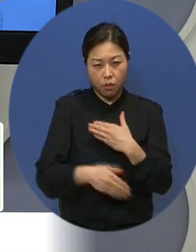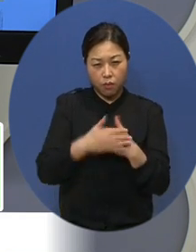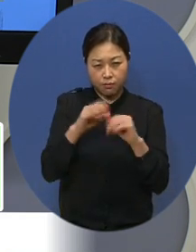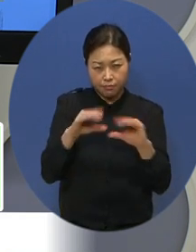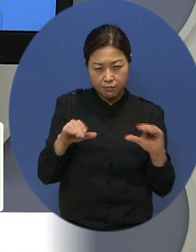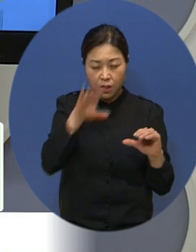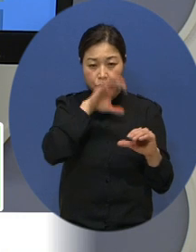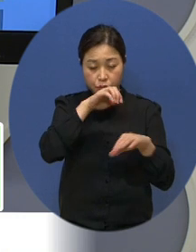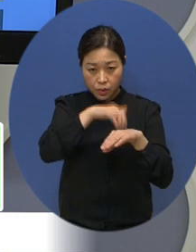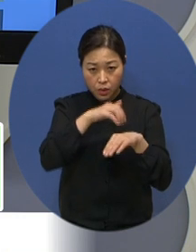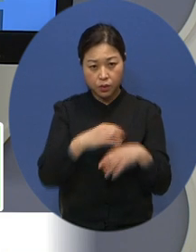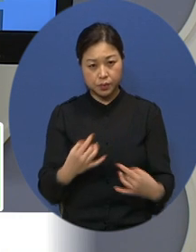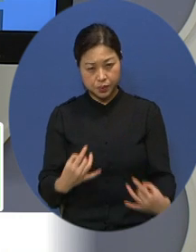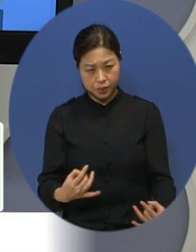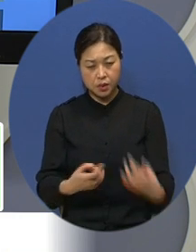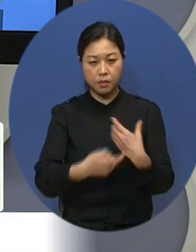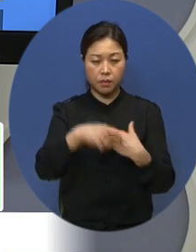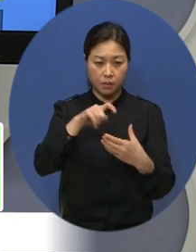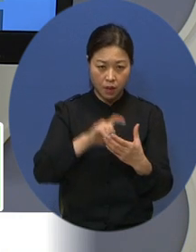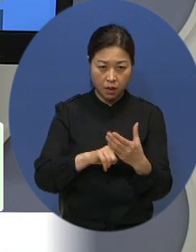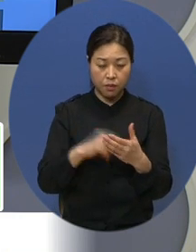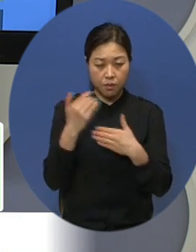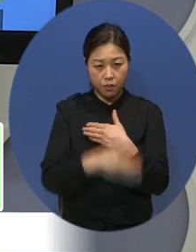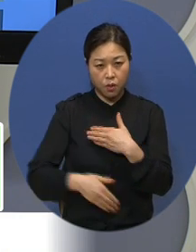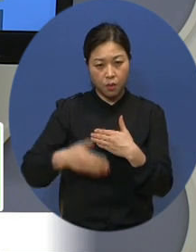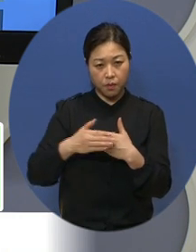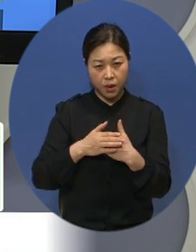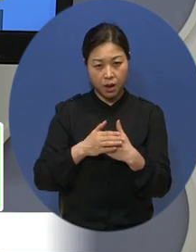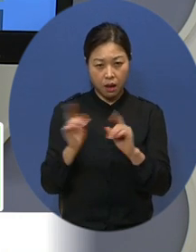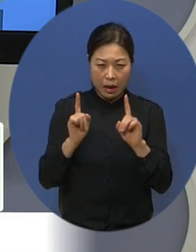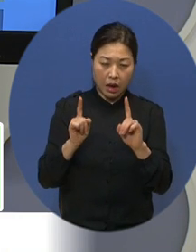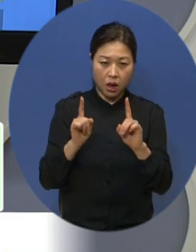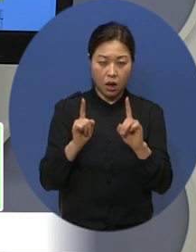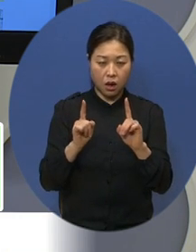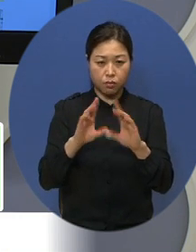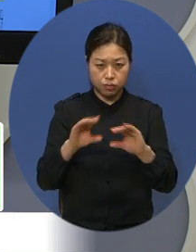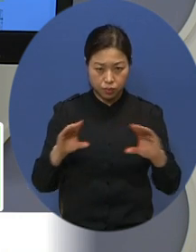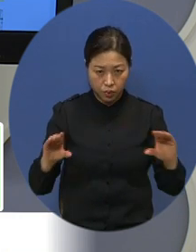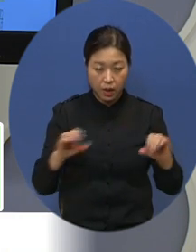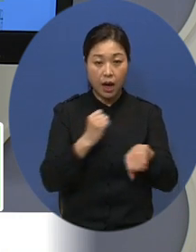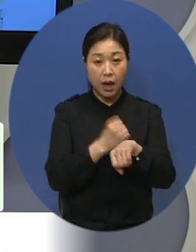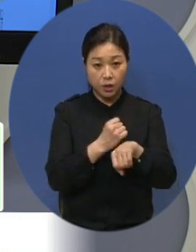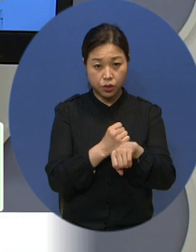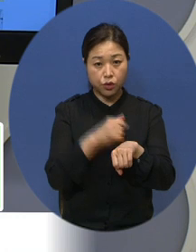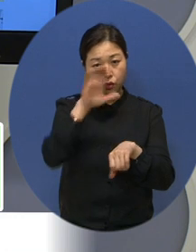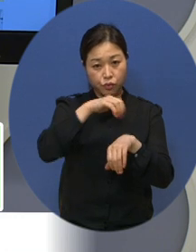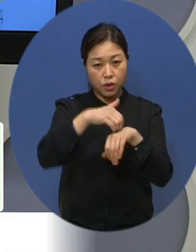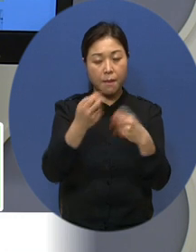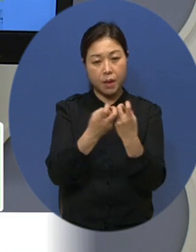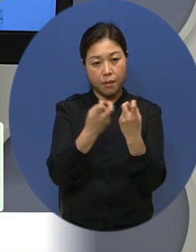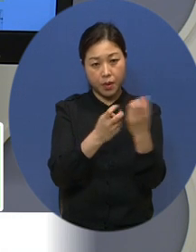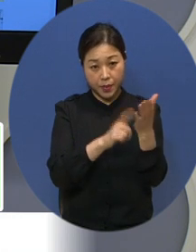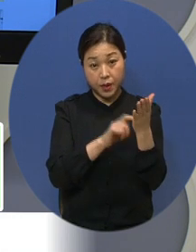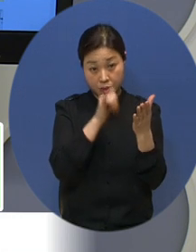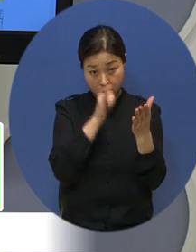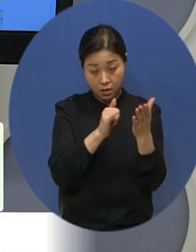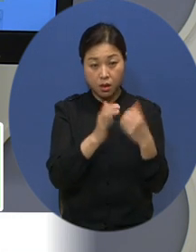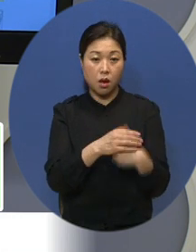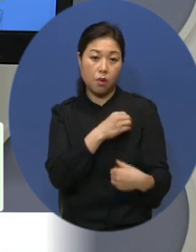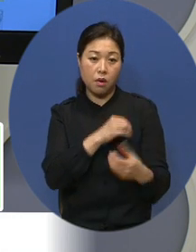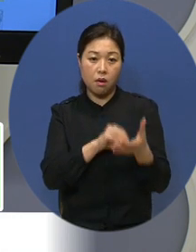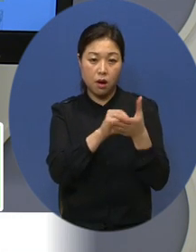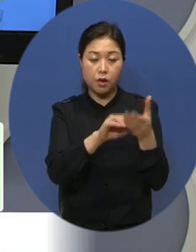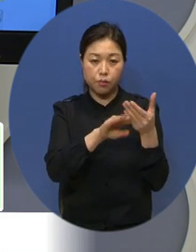몸과 마음의 긴장 완화에 도움이 되는 다양한 훈련 방법을 제공하는데요 특히 회원가입후 앱을